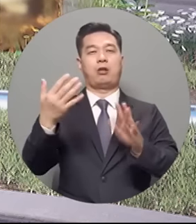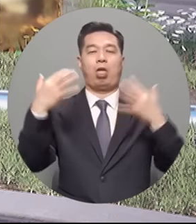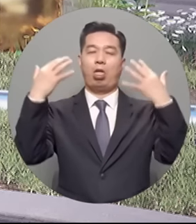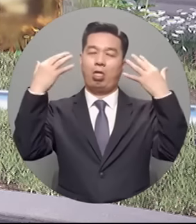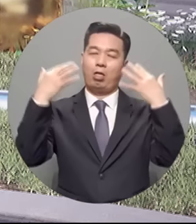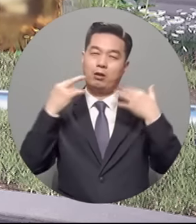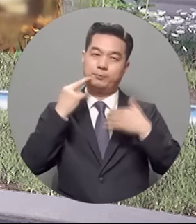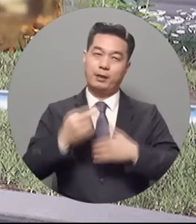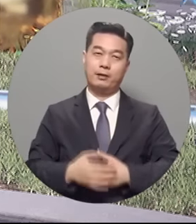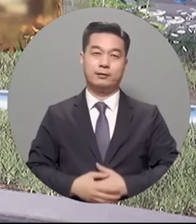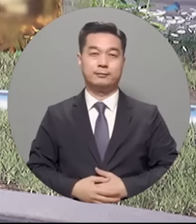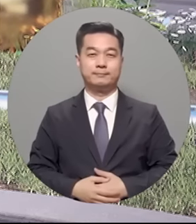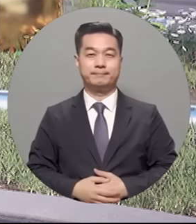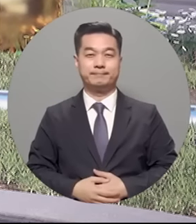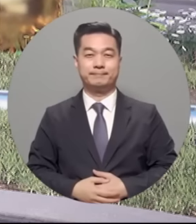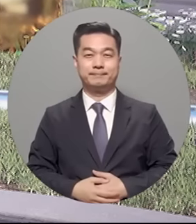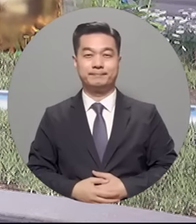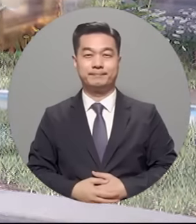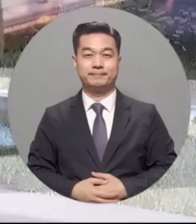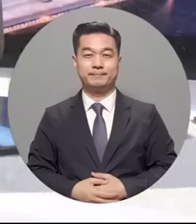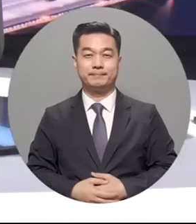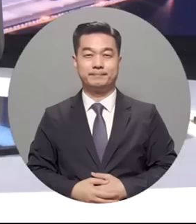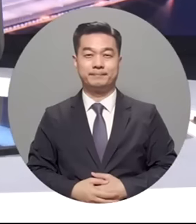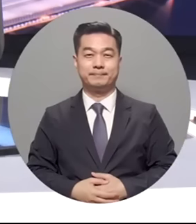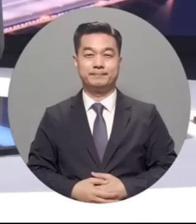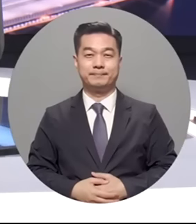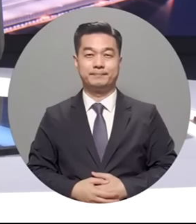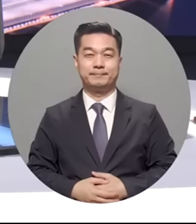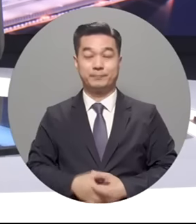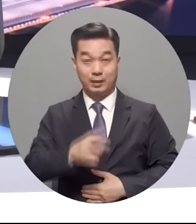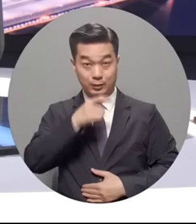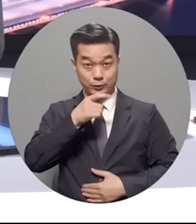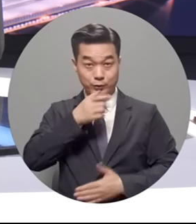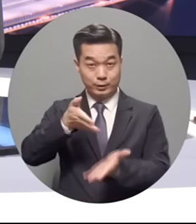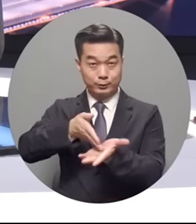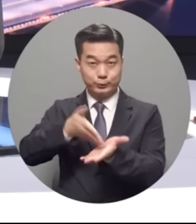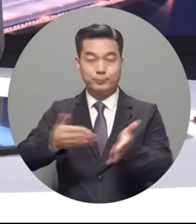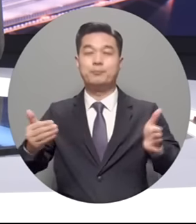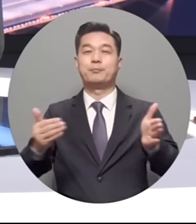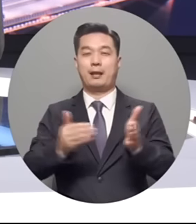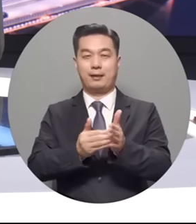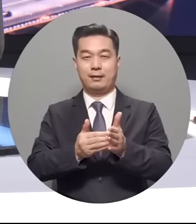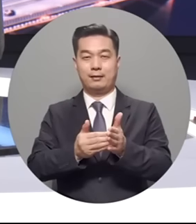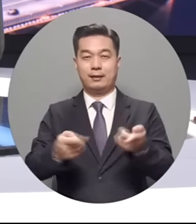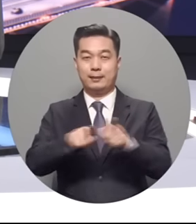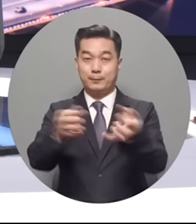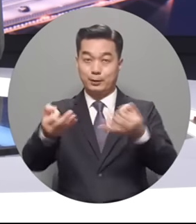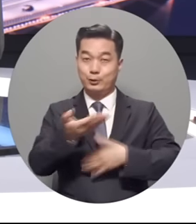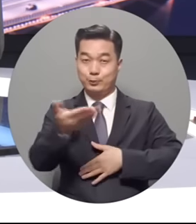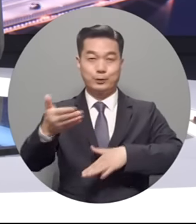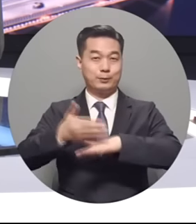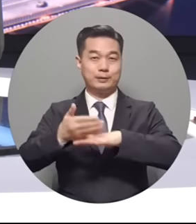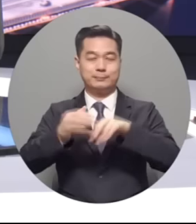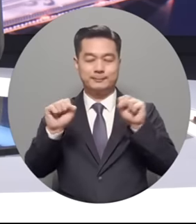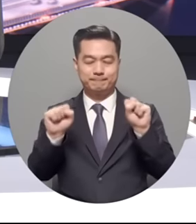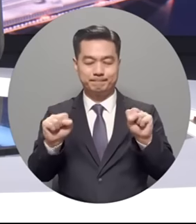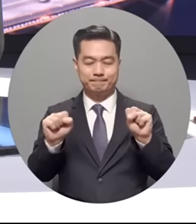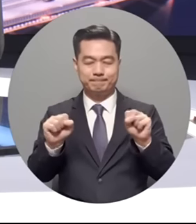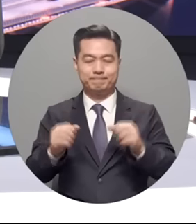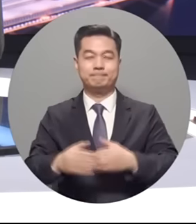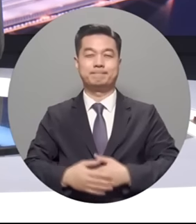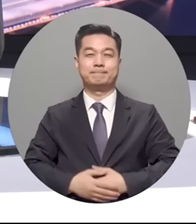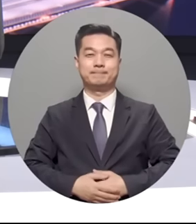더워질 전망입니다. 날씨였습니다. 수요일 뉴스데스크 마치겠습니다. 함께해 주신 여러분 고맙습니다.